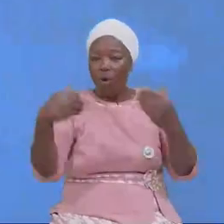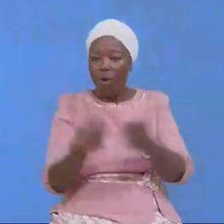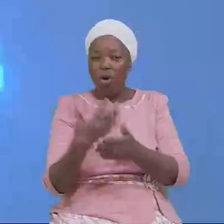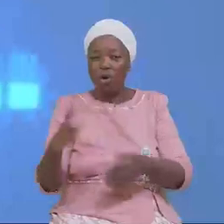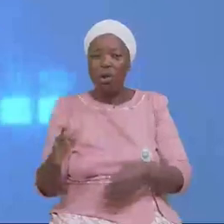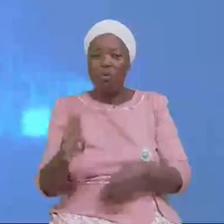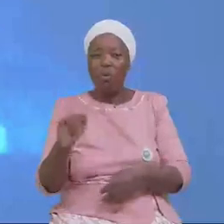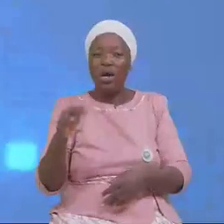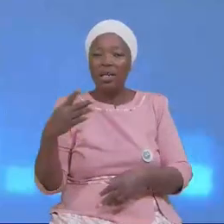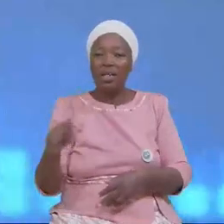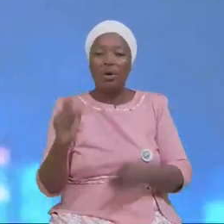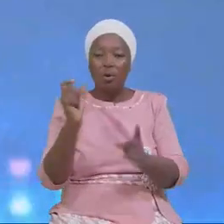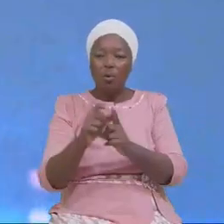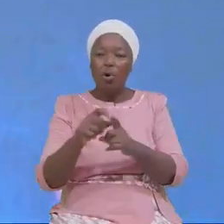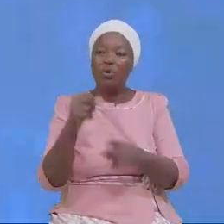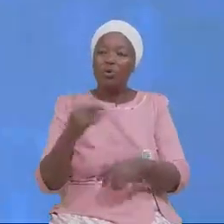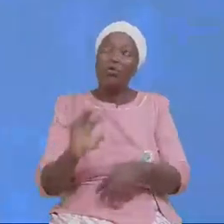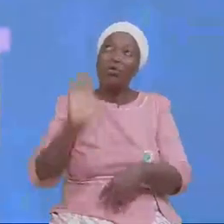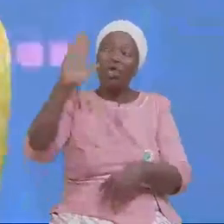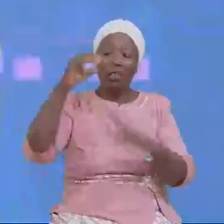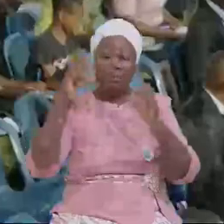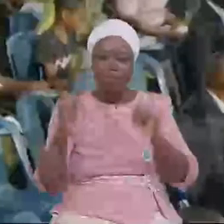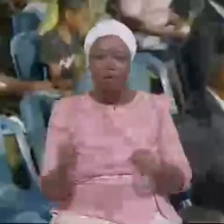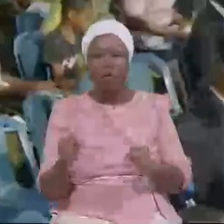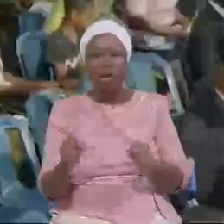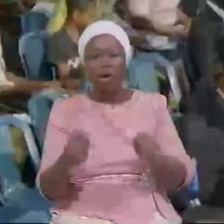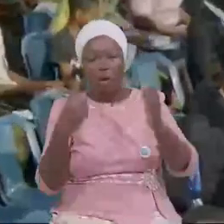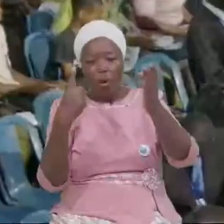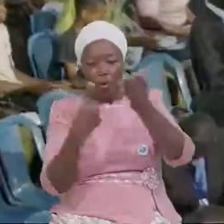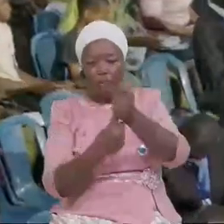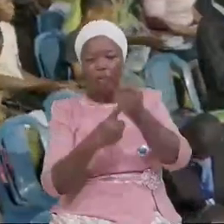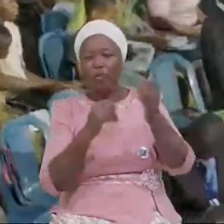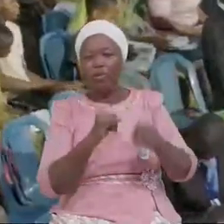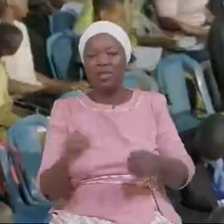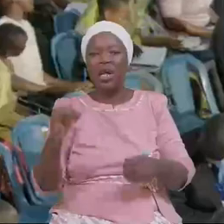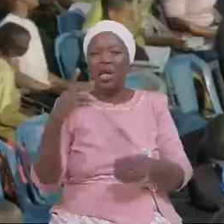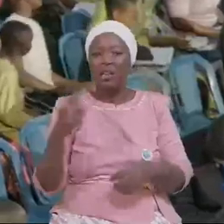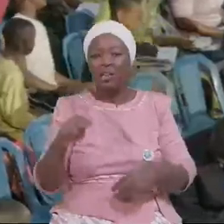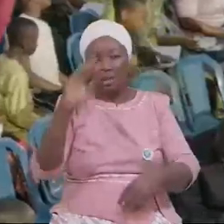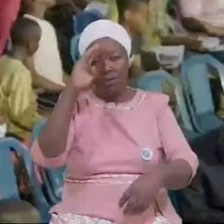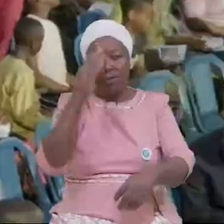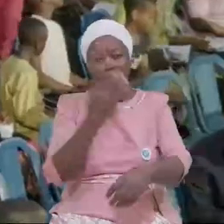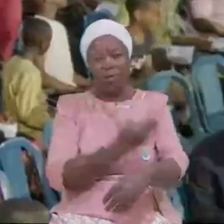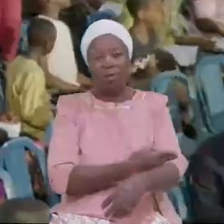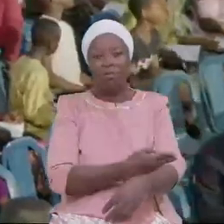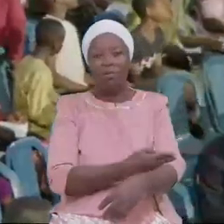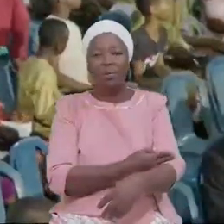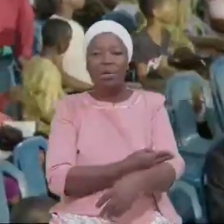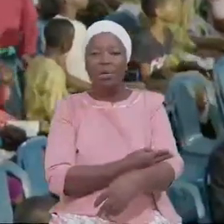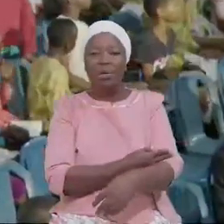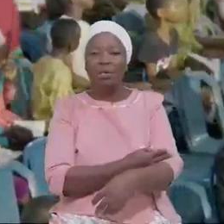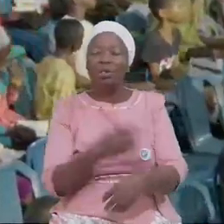par sa parole puissante. Il soutient, oui, le